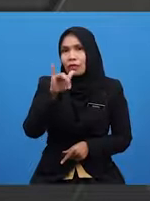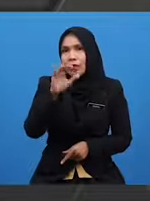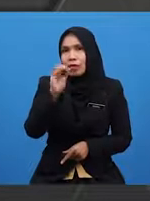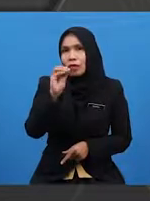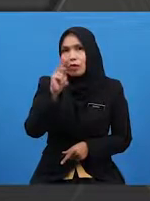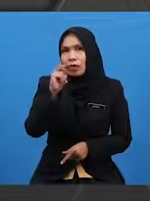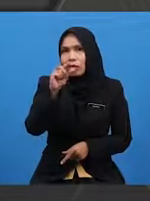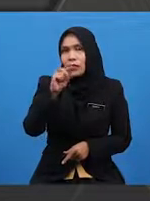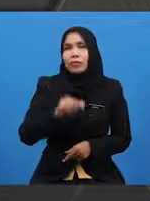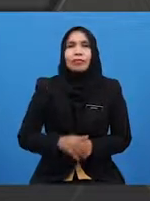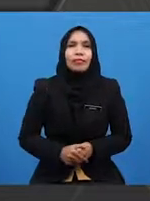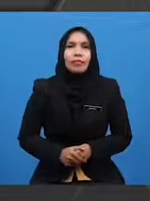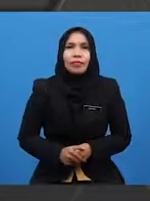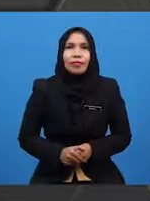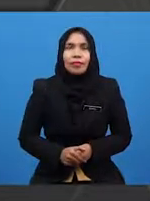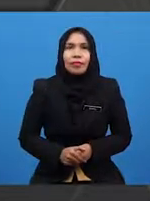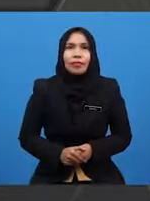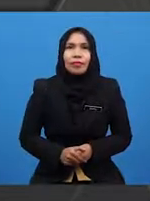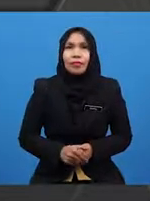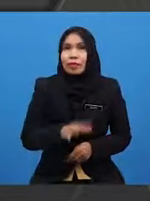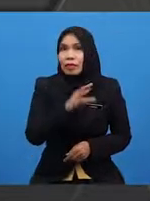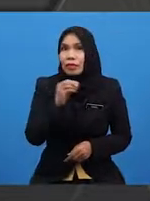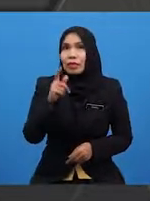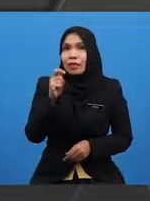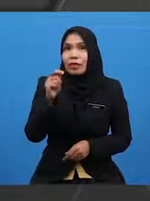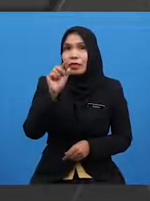arca berfungsi yang sering menjadi tumpuan umum.